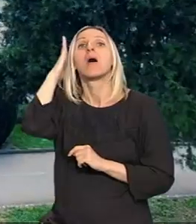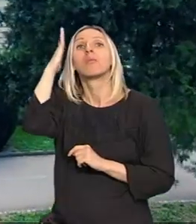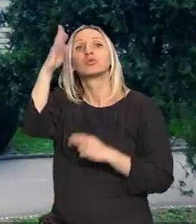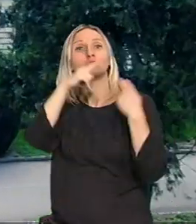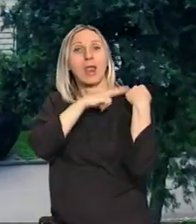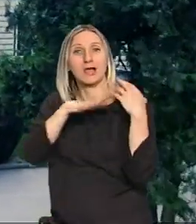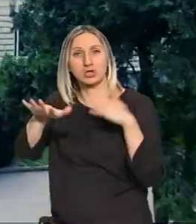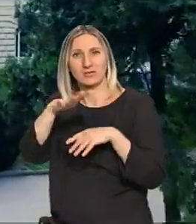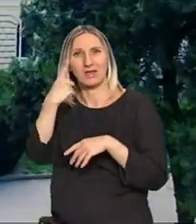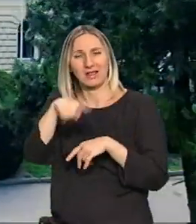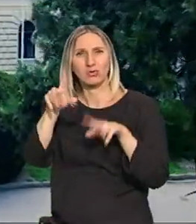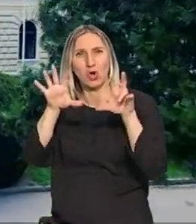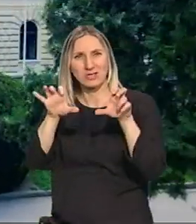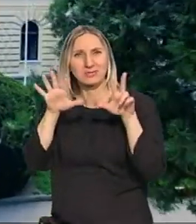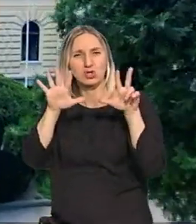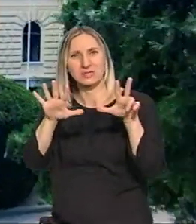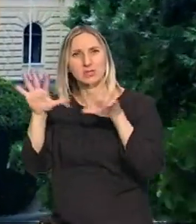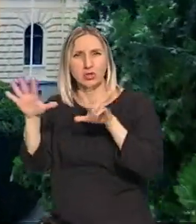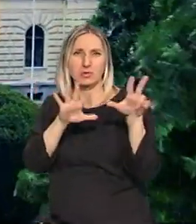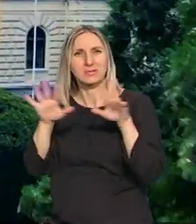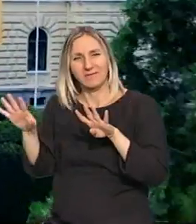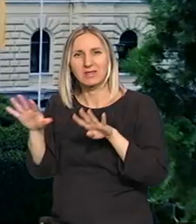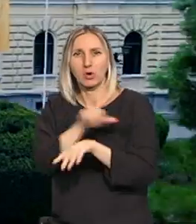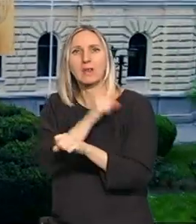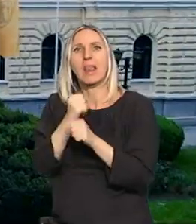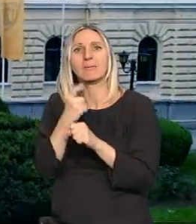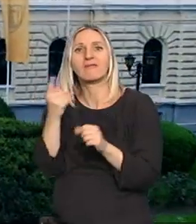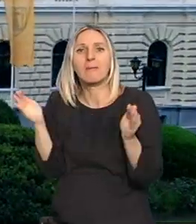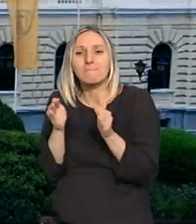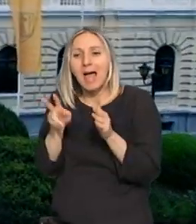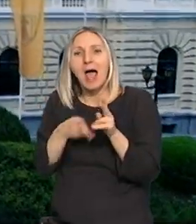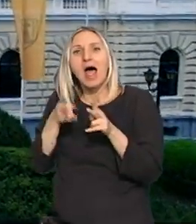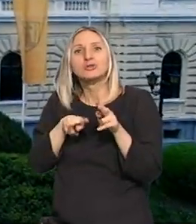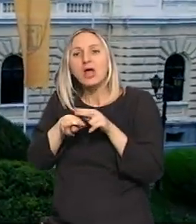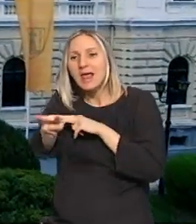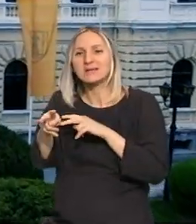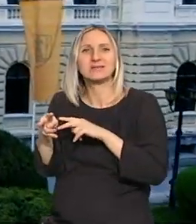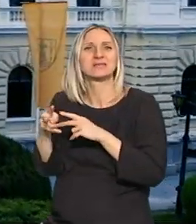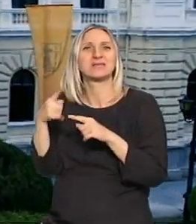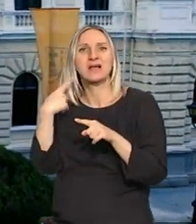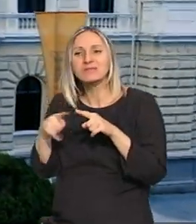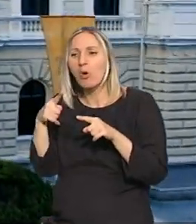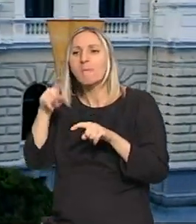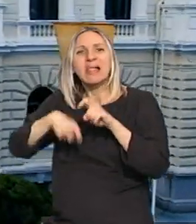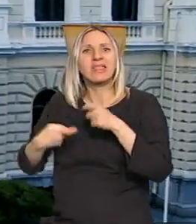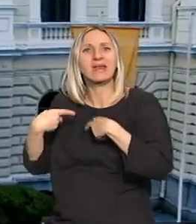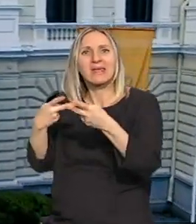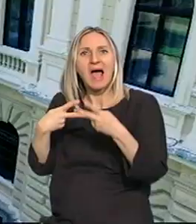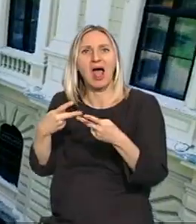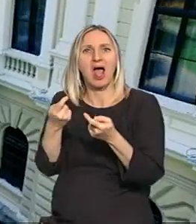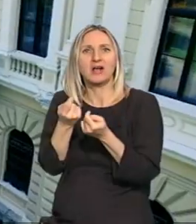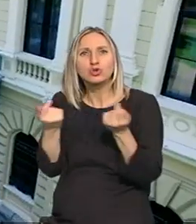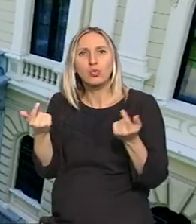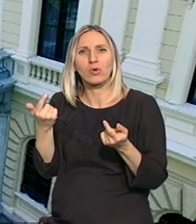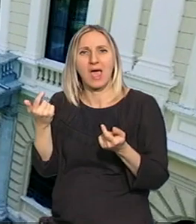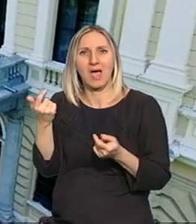od 1888-89. godine. Napravljena mala železnica koja je prevozila šljunak, pesak i kamen iz